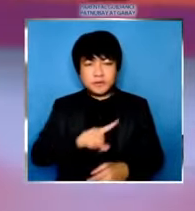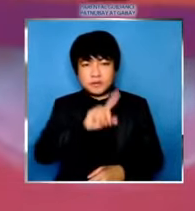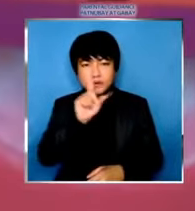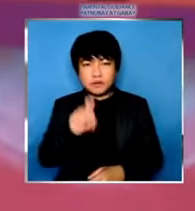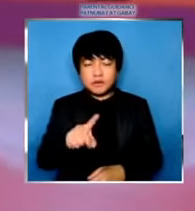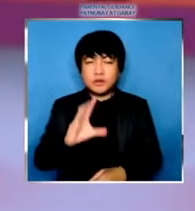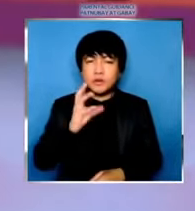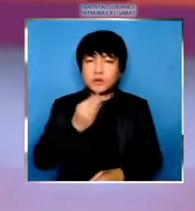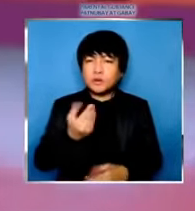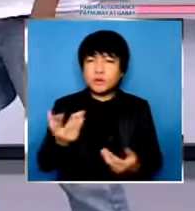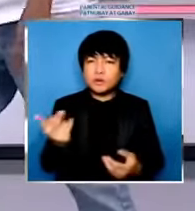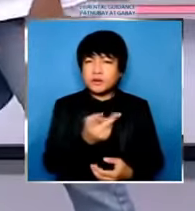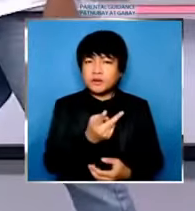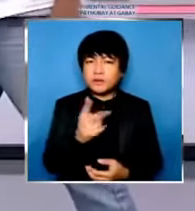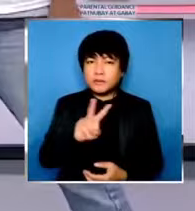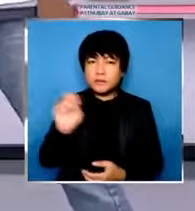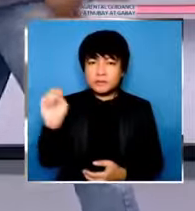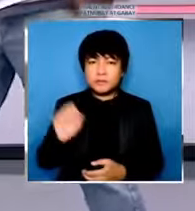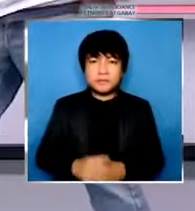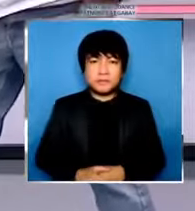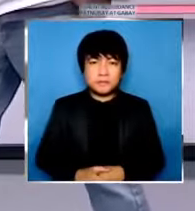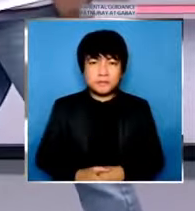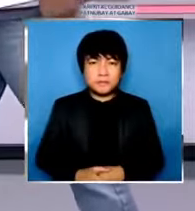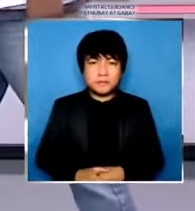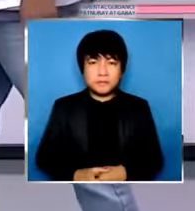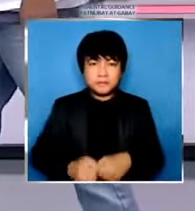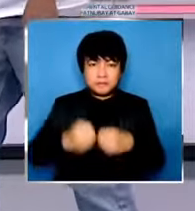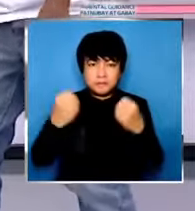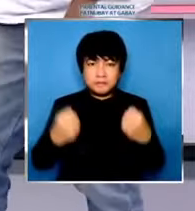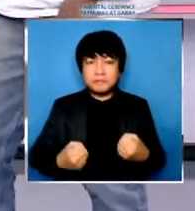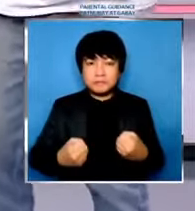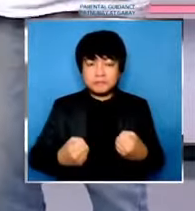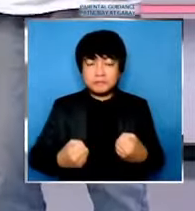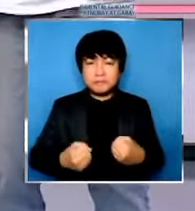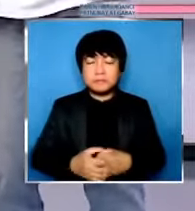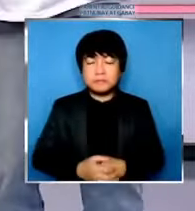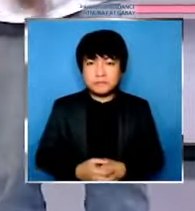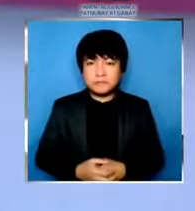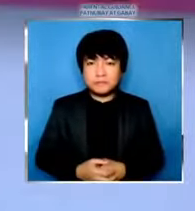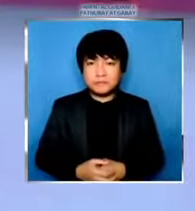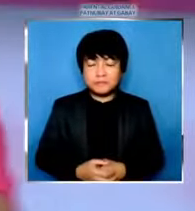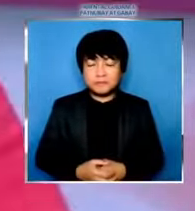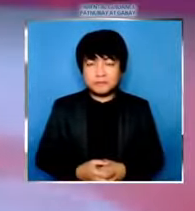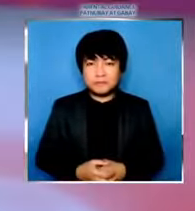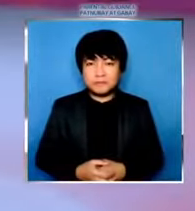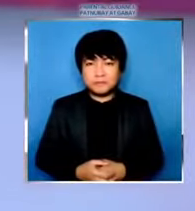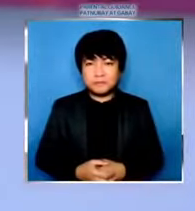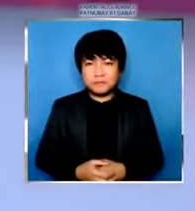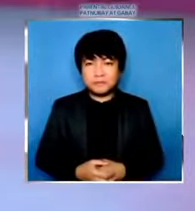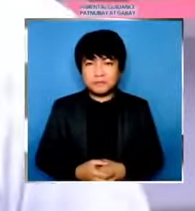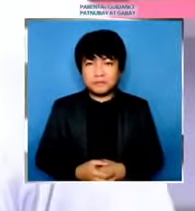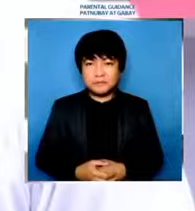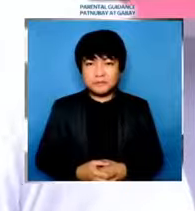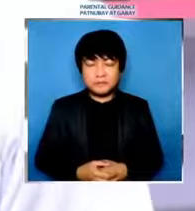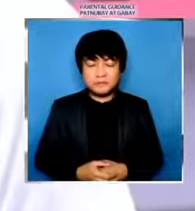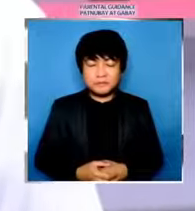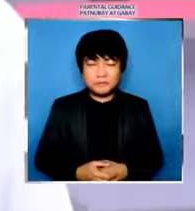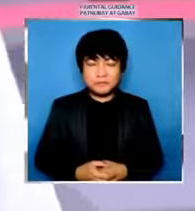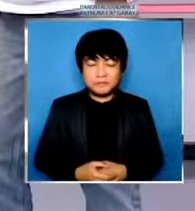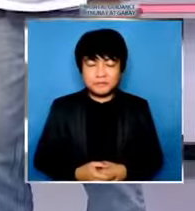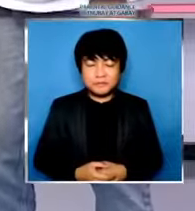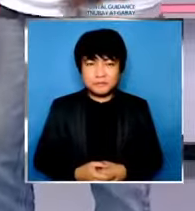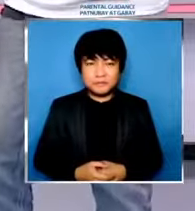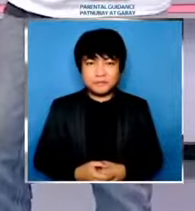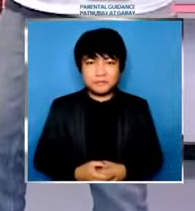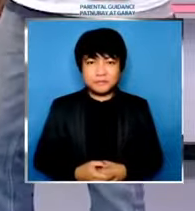hahamon. Kim Patsu na kayo. Go! Kim Patsu! Alma! Parang hindi ka sigurado rin sa bato mo. Wala namang ganun